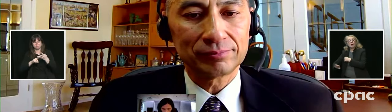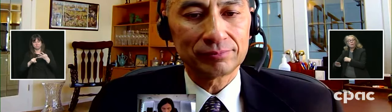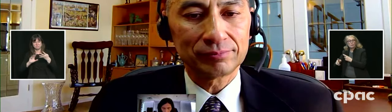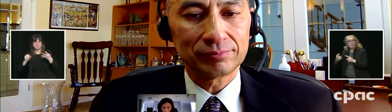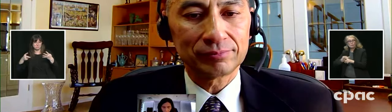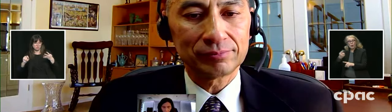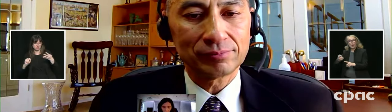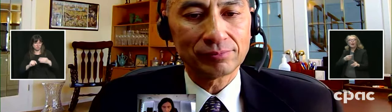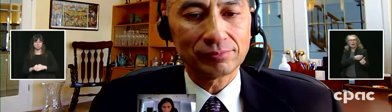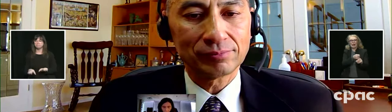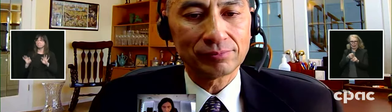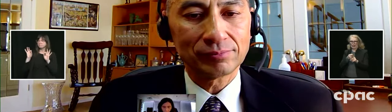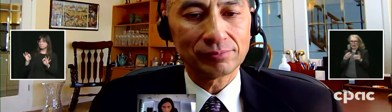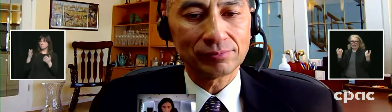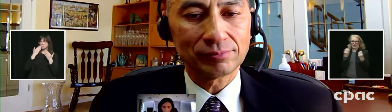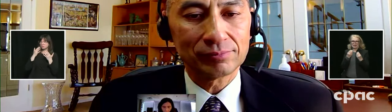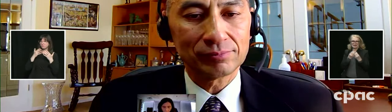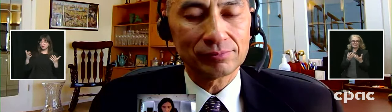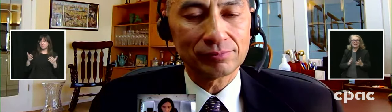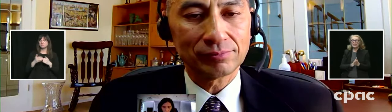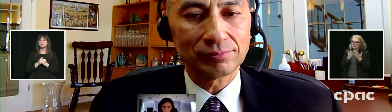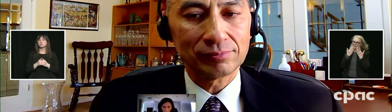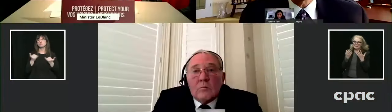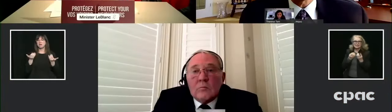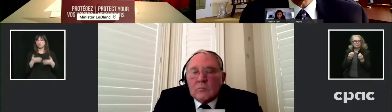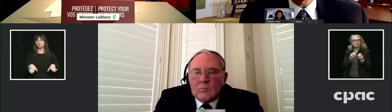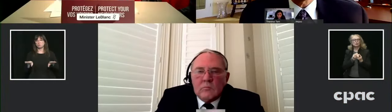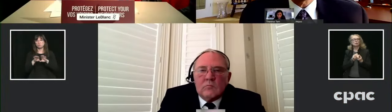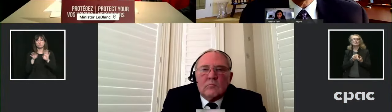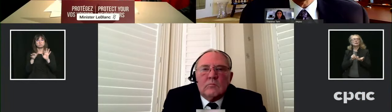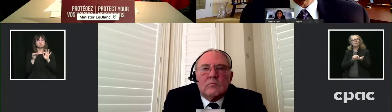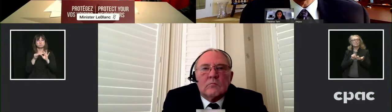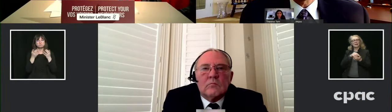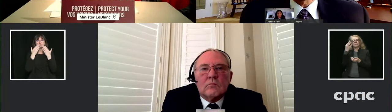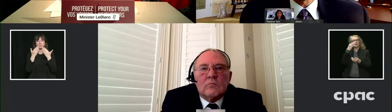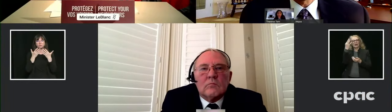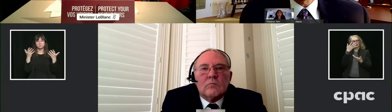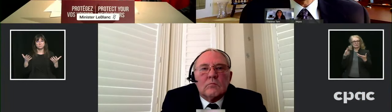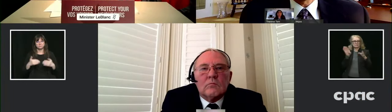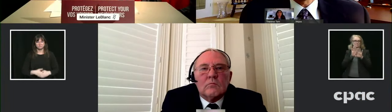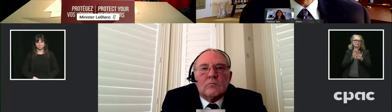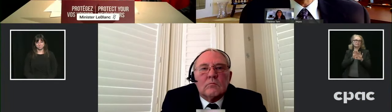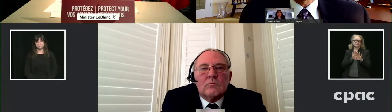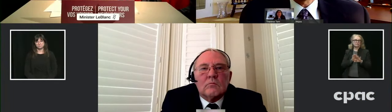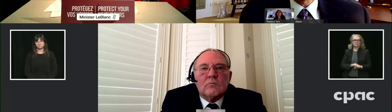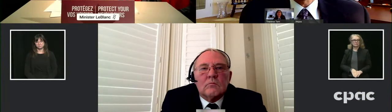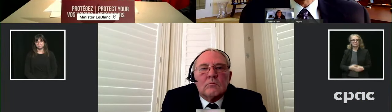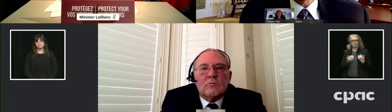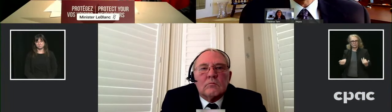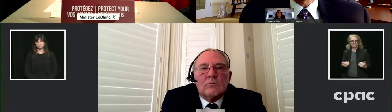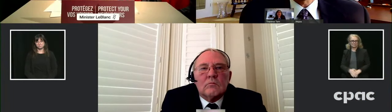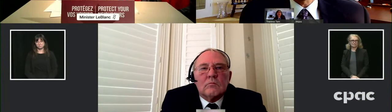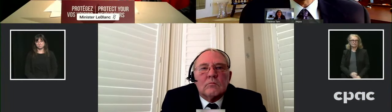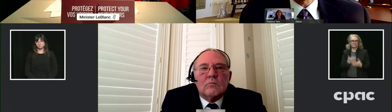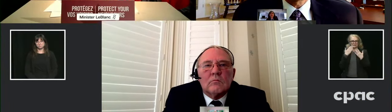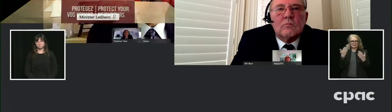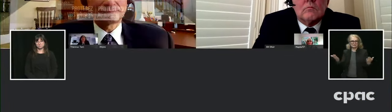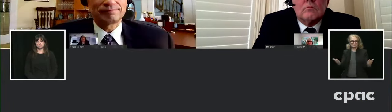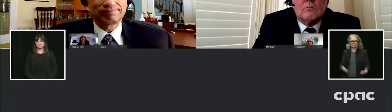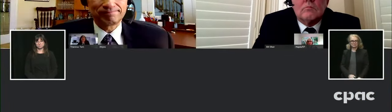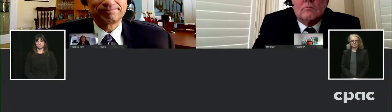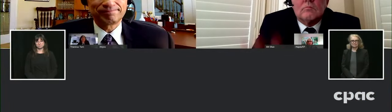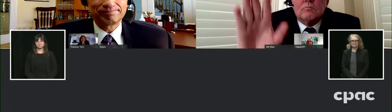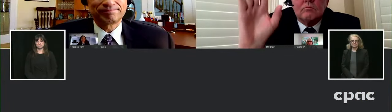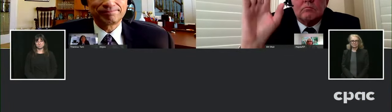Merci à tous. Thank you everyone. This puts an end to today's press conference. Ceci met fin à la conférence de presse d'aujourd'hui. Merci.